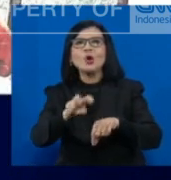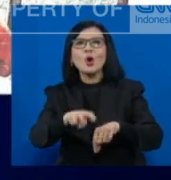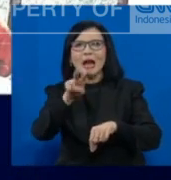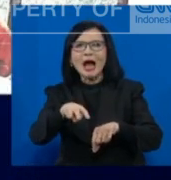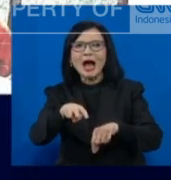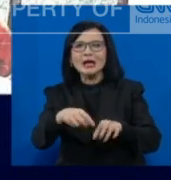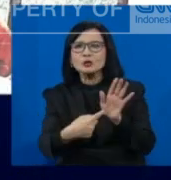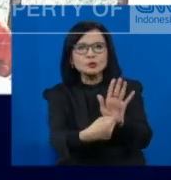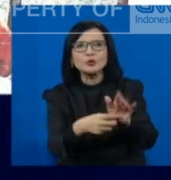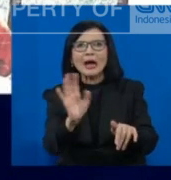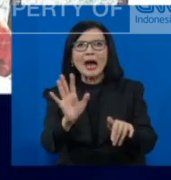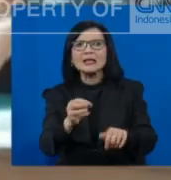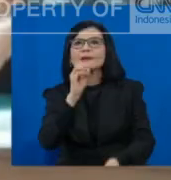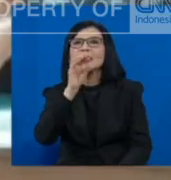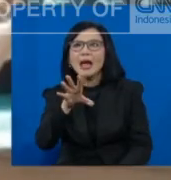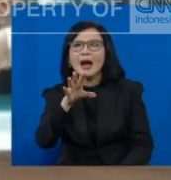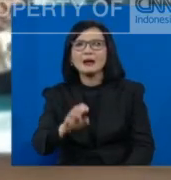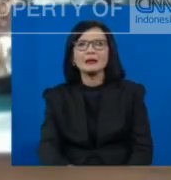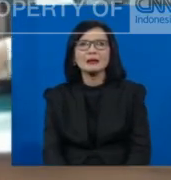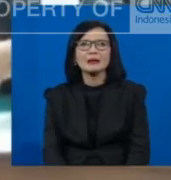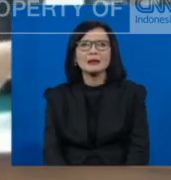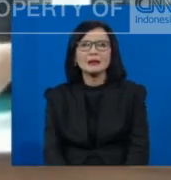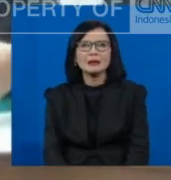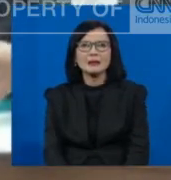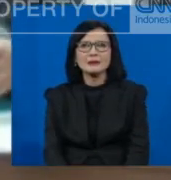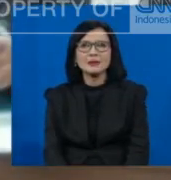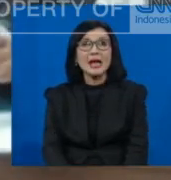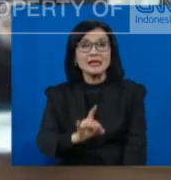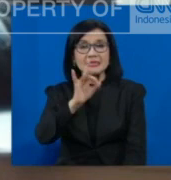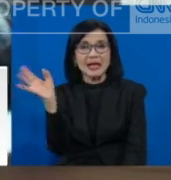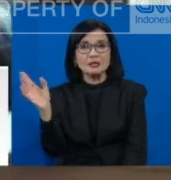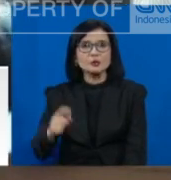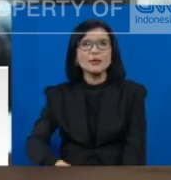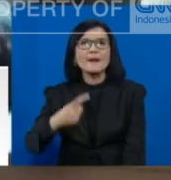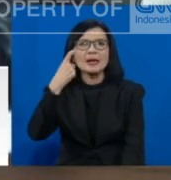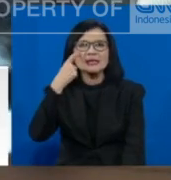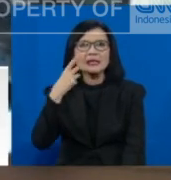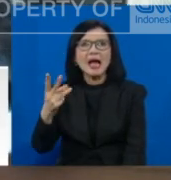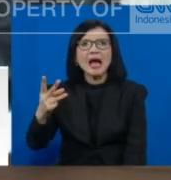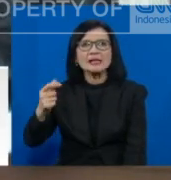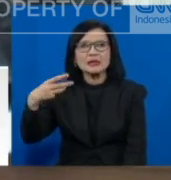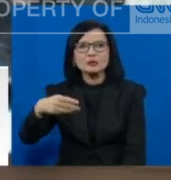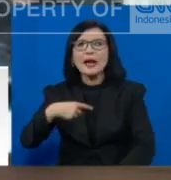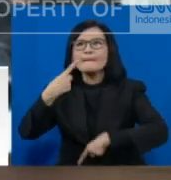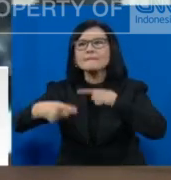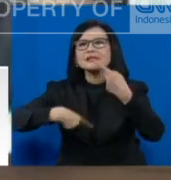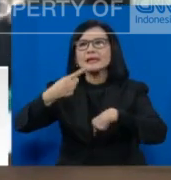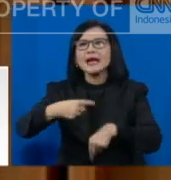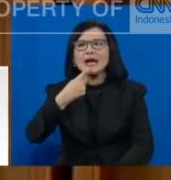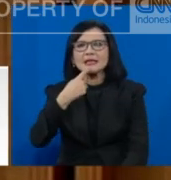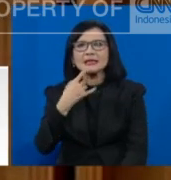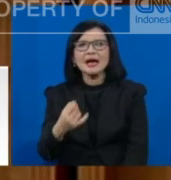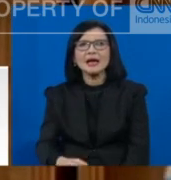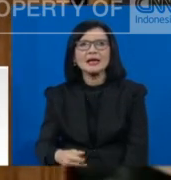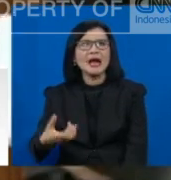Ya baik Selain itu dalam kesaksiannya Richard kembali menceritakan soal pemberian iPhone